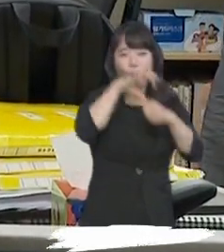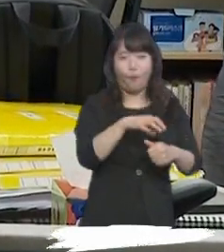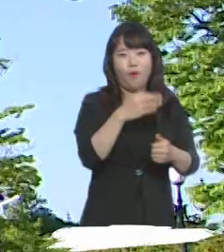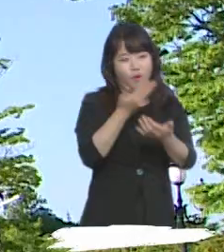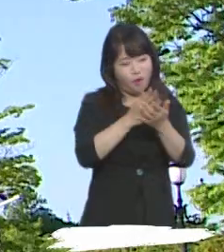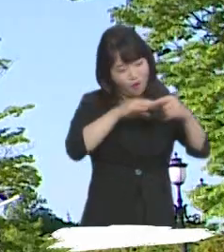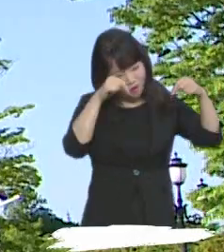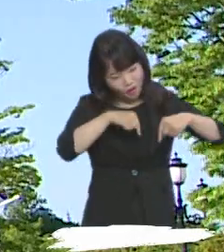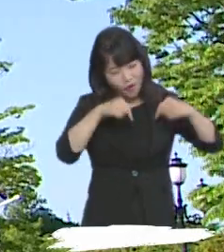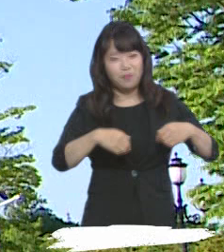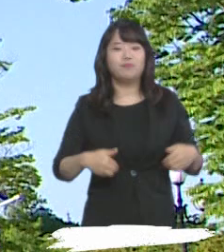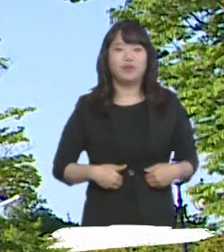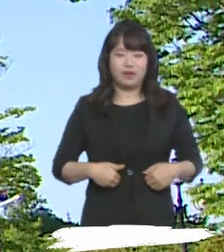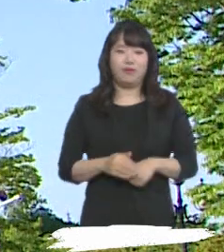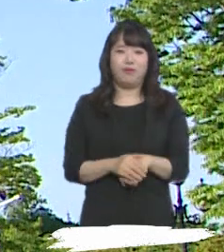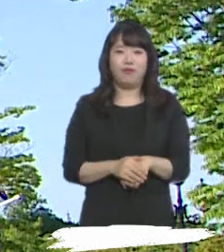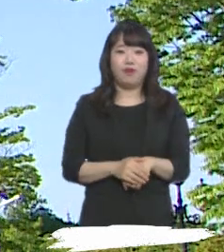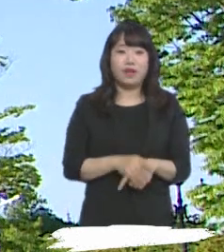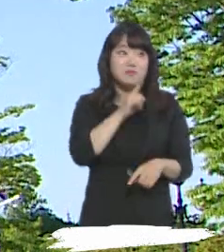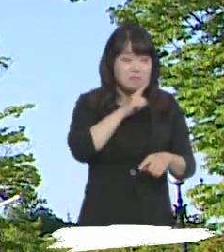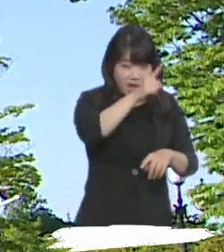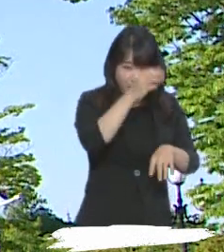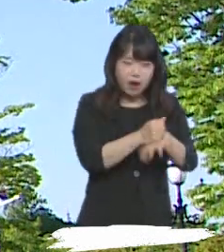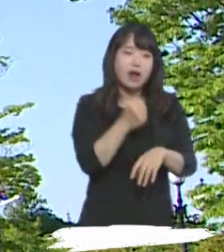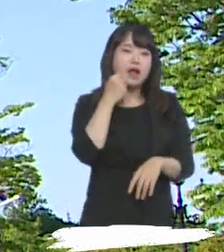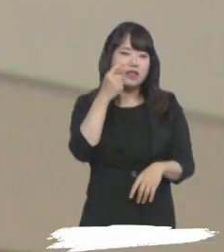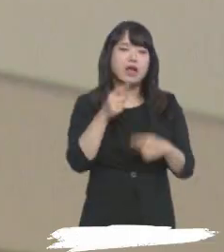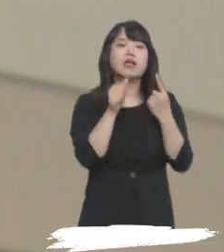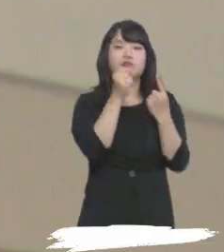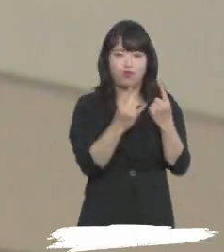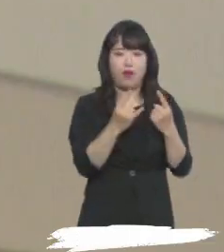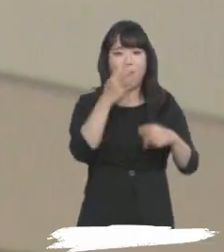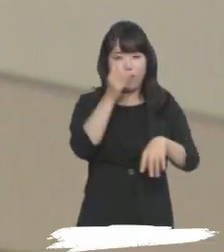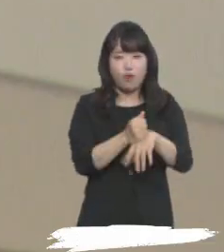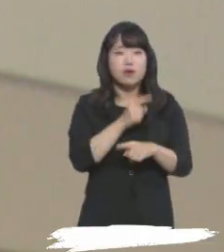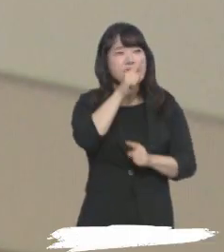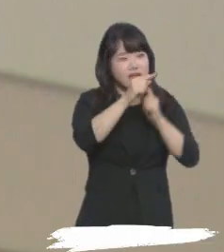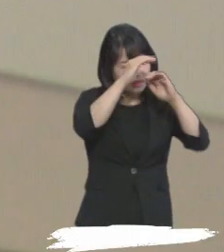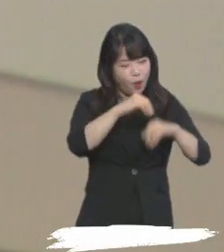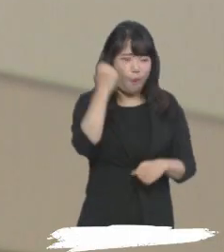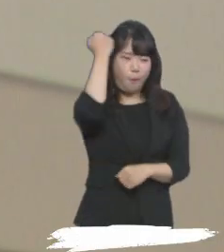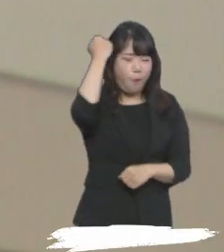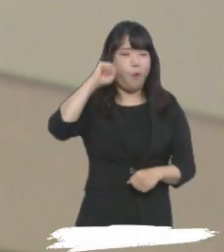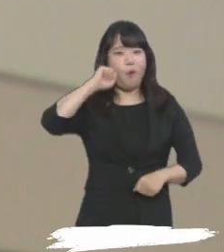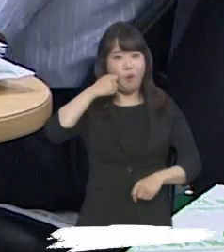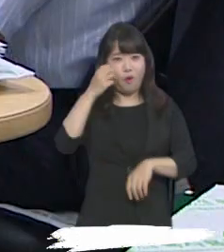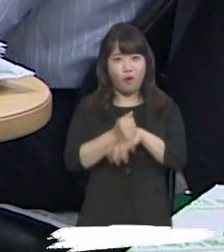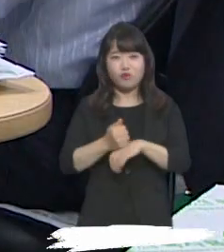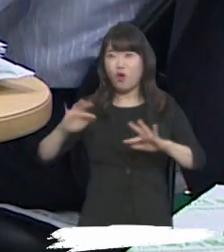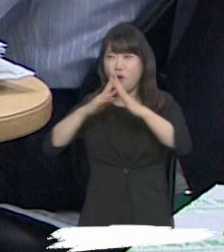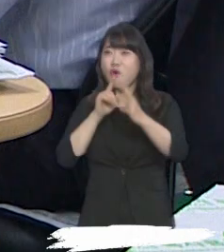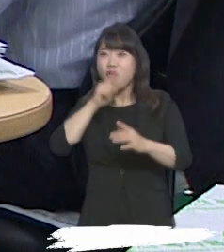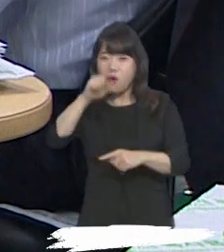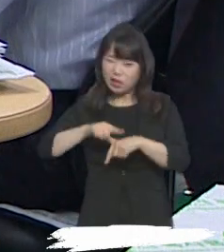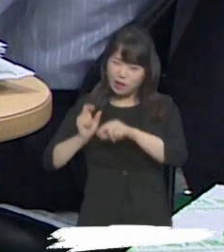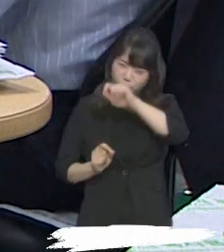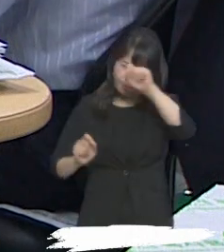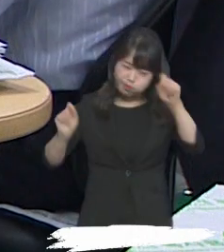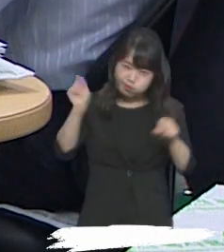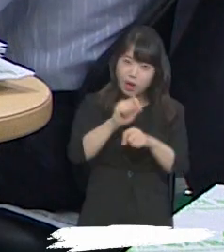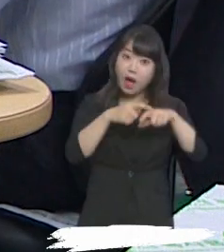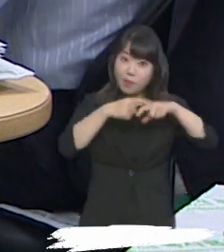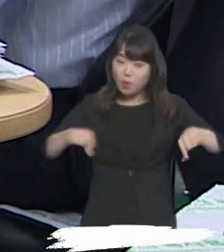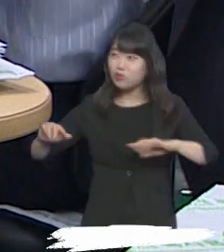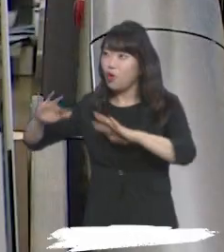잡습니다. 국가유산청 심의는 한 달에 한 번 열리고 심의 내용도 복잡해 건축 허가까지 절차 기간도